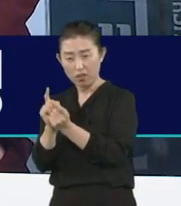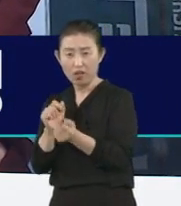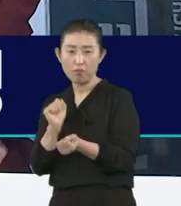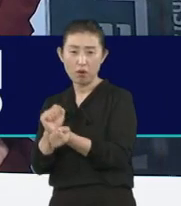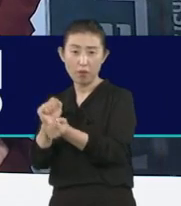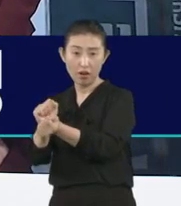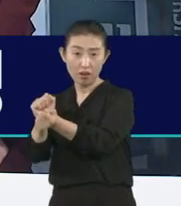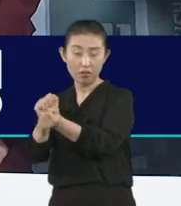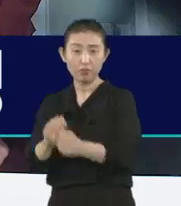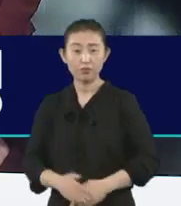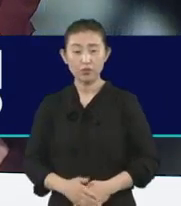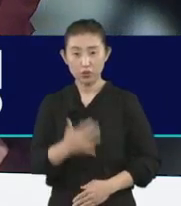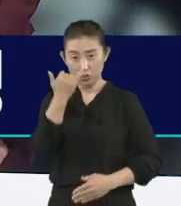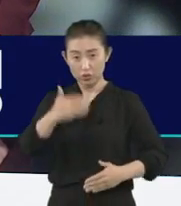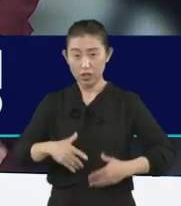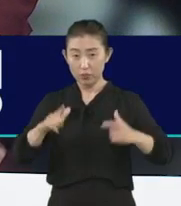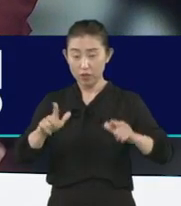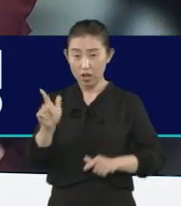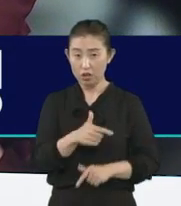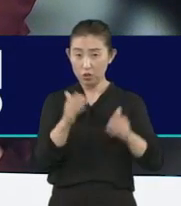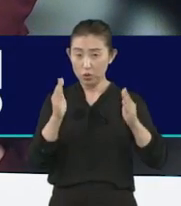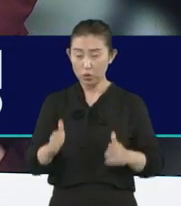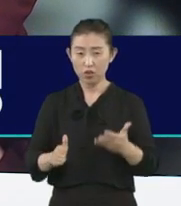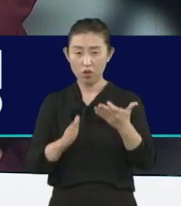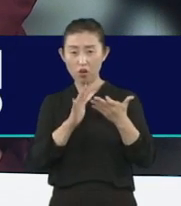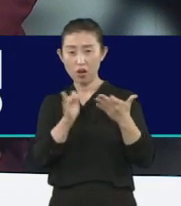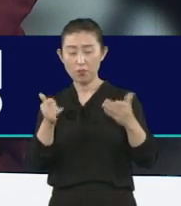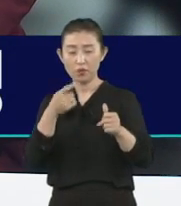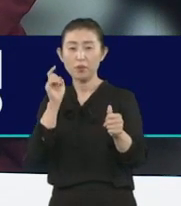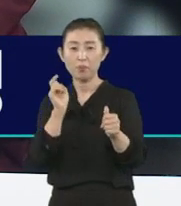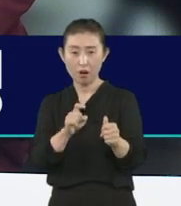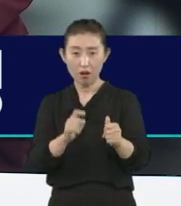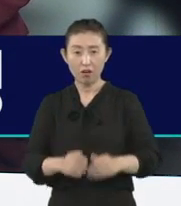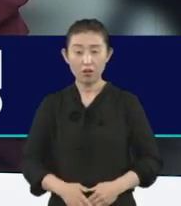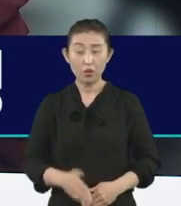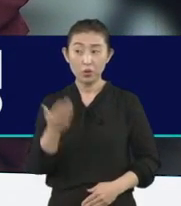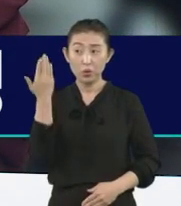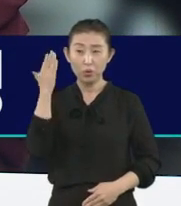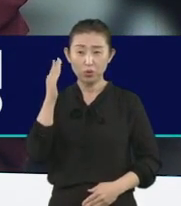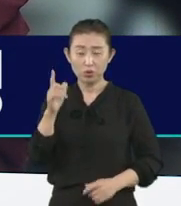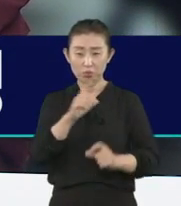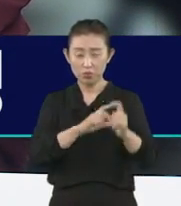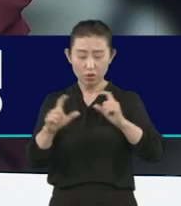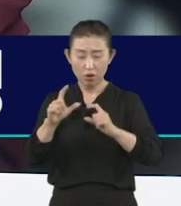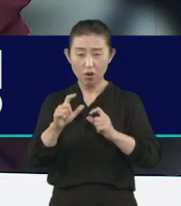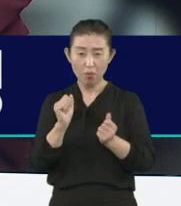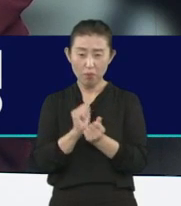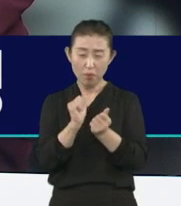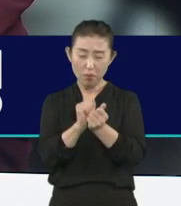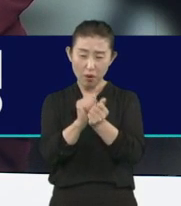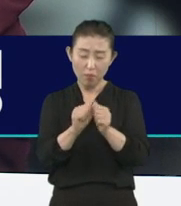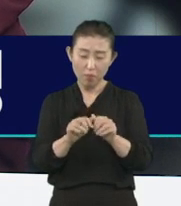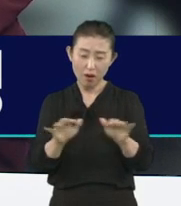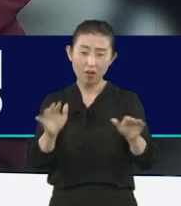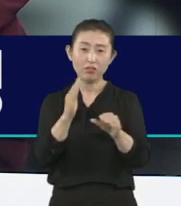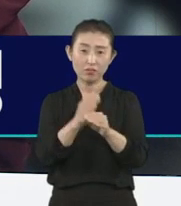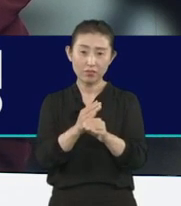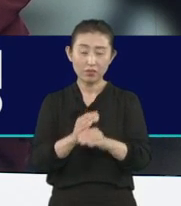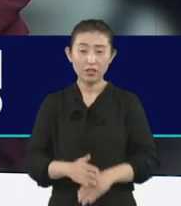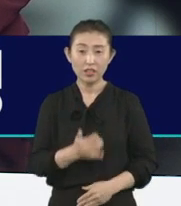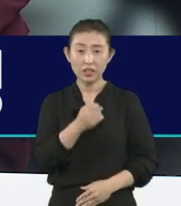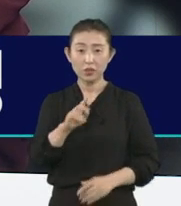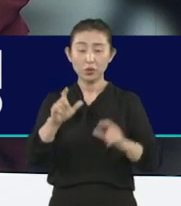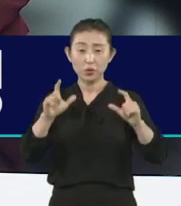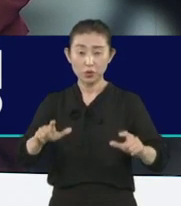있습니다. 충남에서만 하루 사이 무려 19명이 추가로 감염됐고 최근 들어 확진자가 가장 많이 발생했습니다.